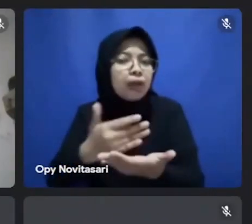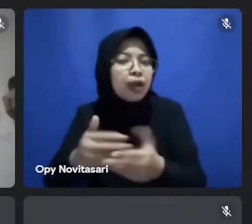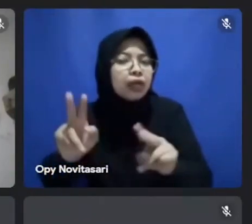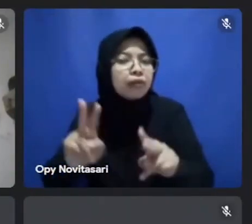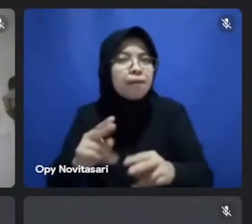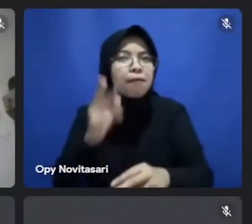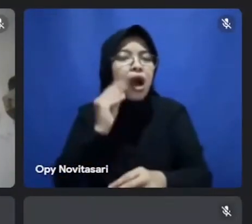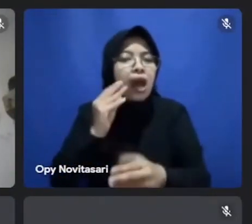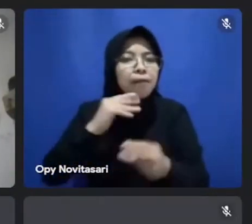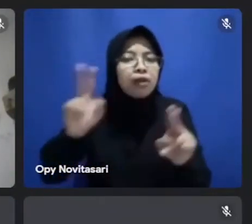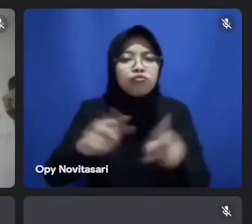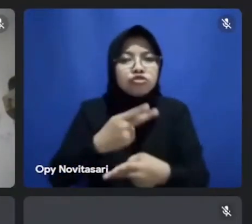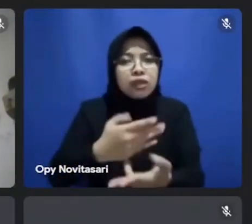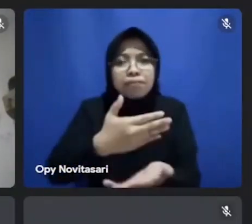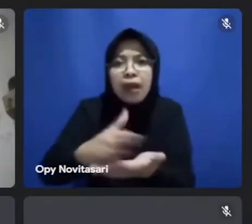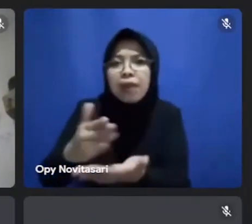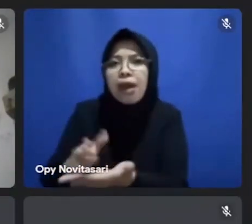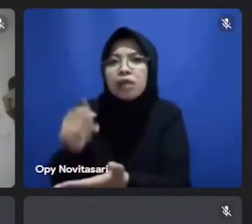musik